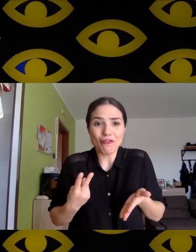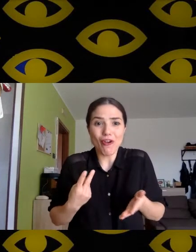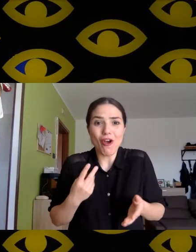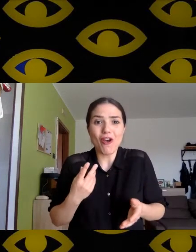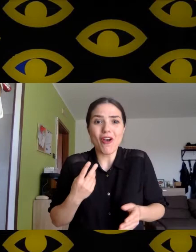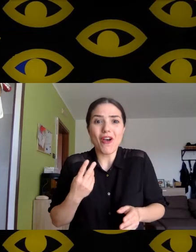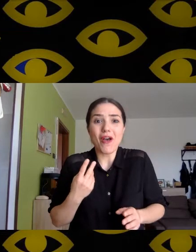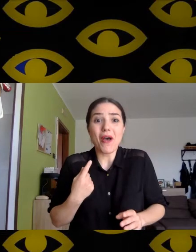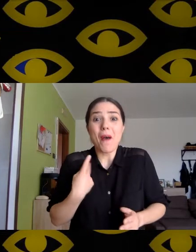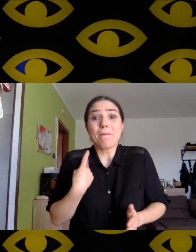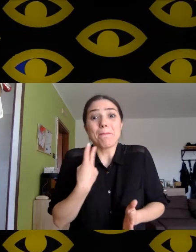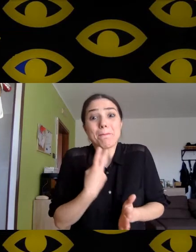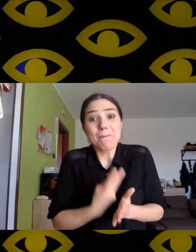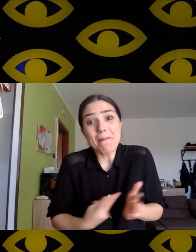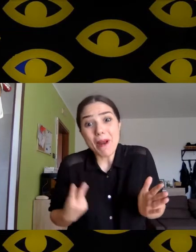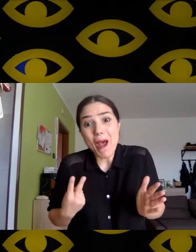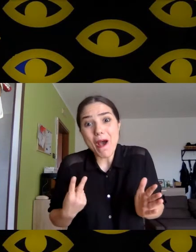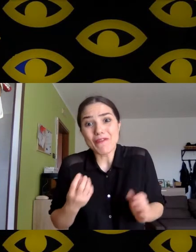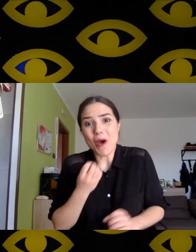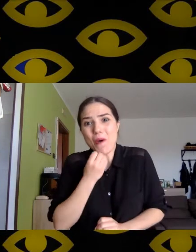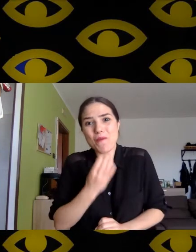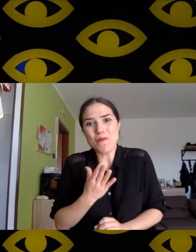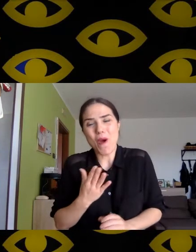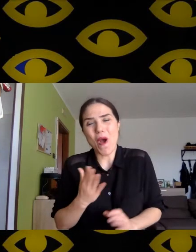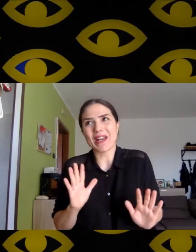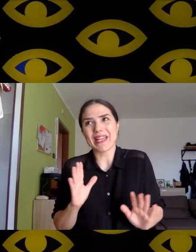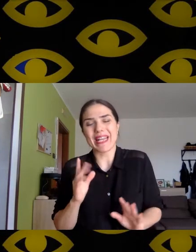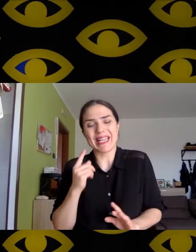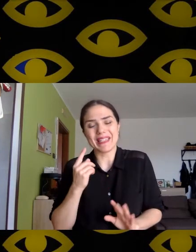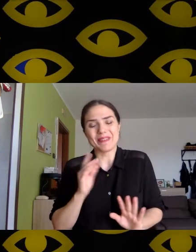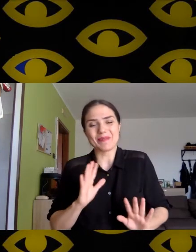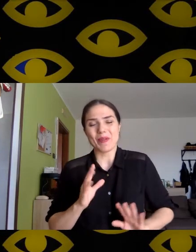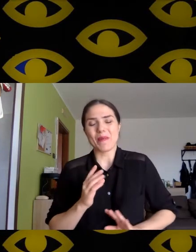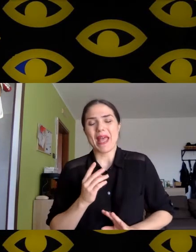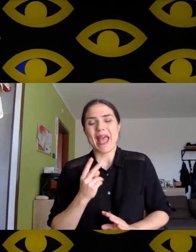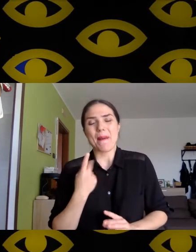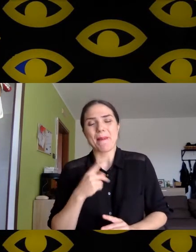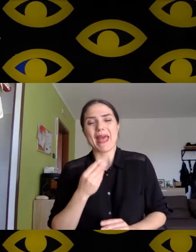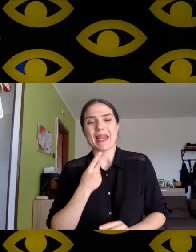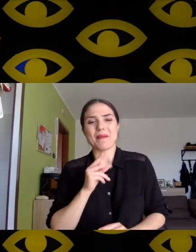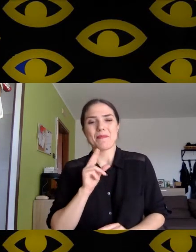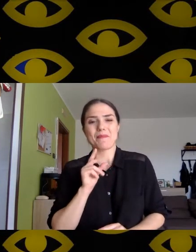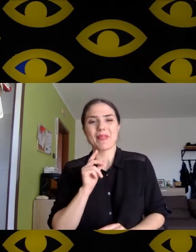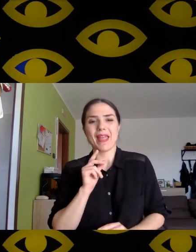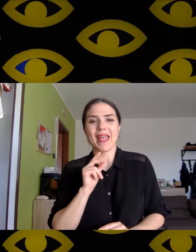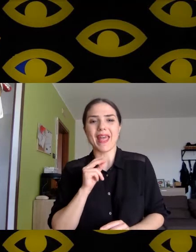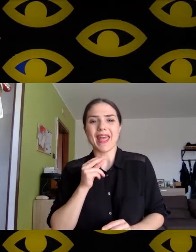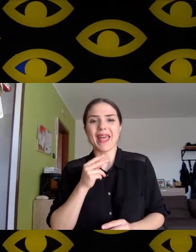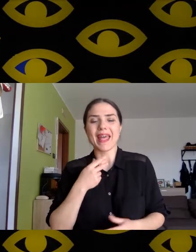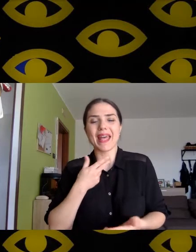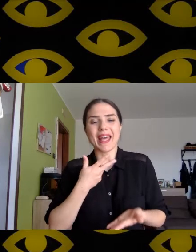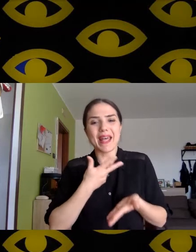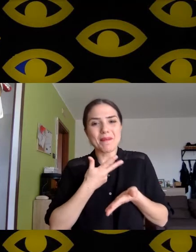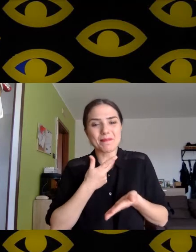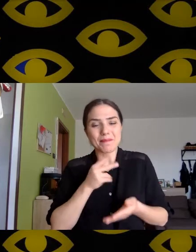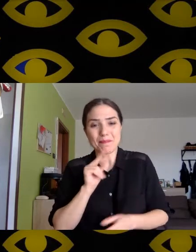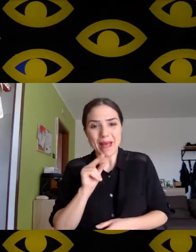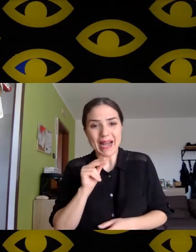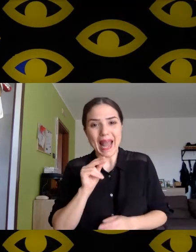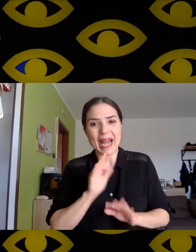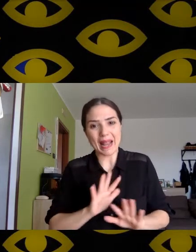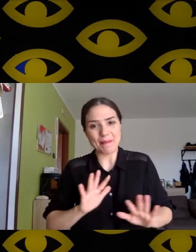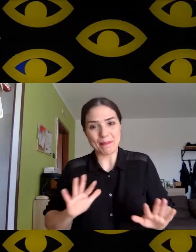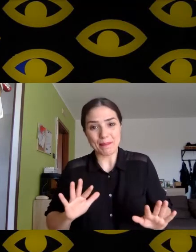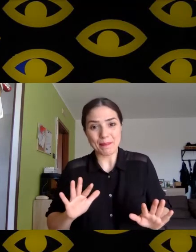parlare più lentamente e più chiaramente possibile, in modo da consentire la traduzione simultanea, eventualmente anche